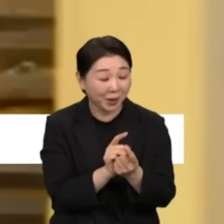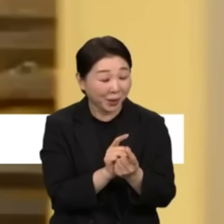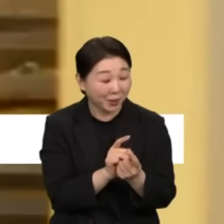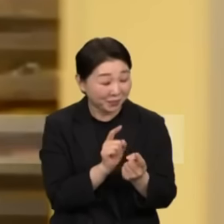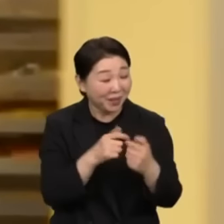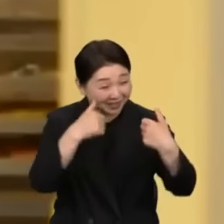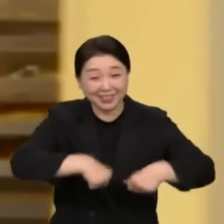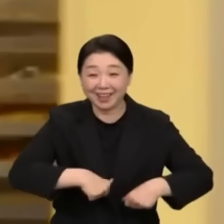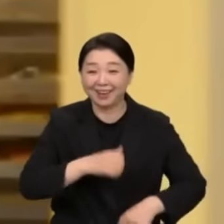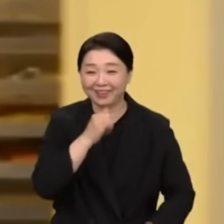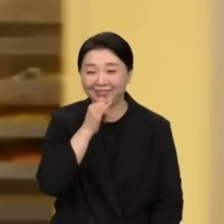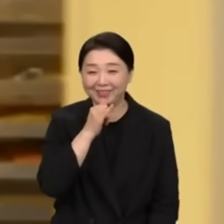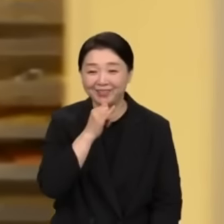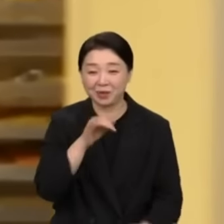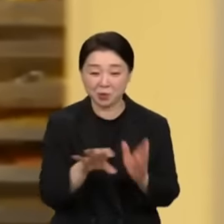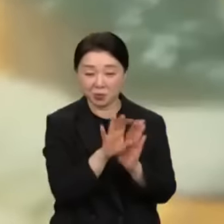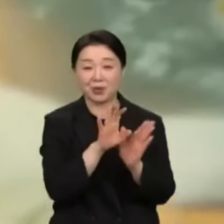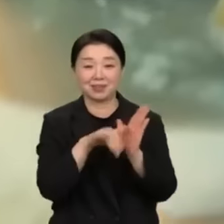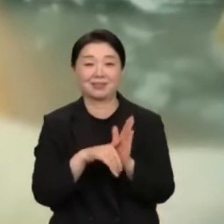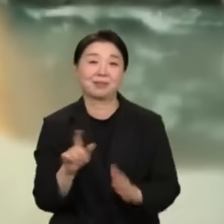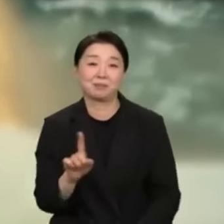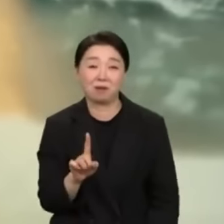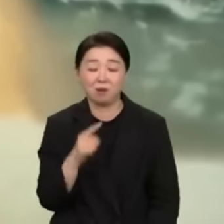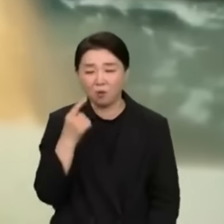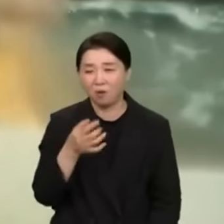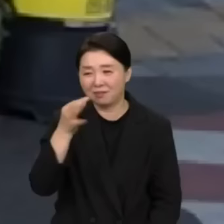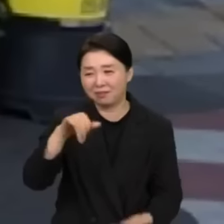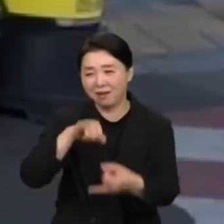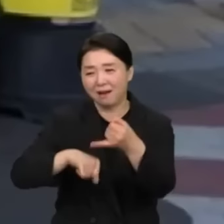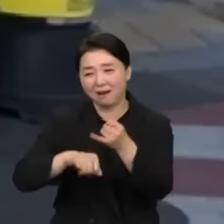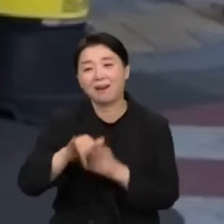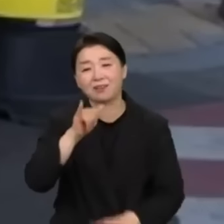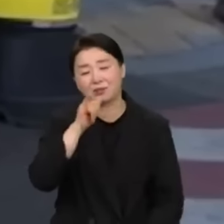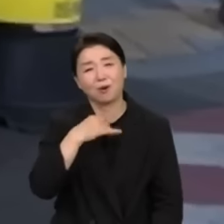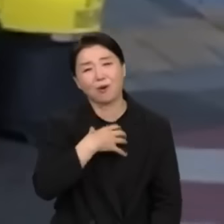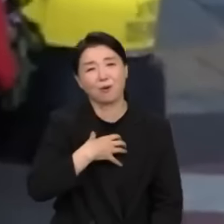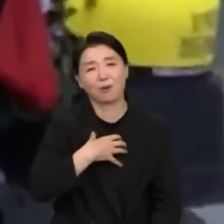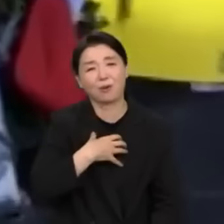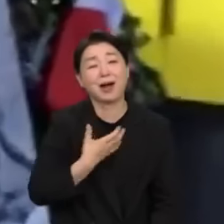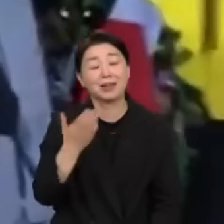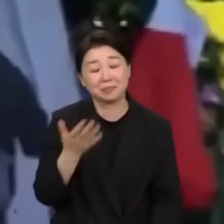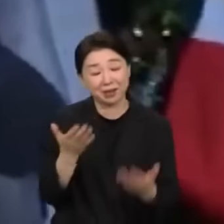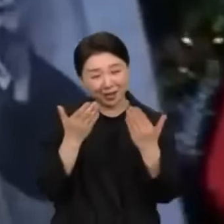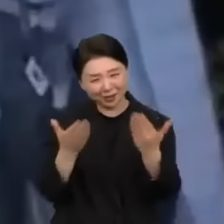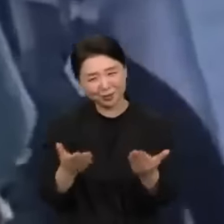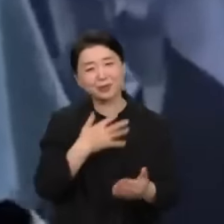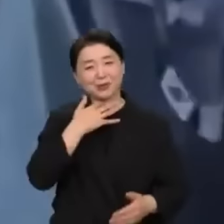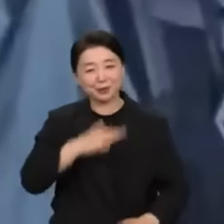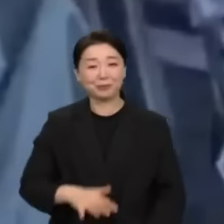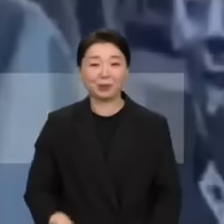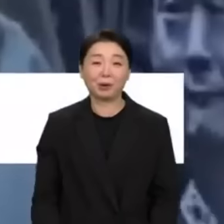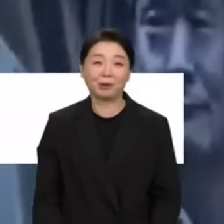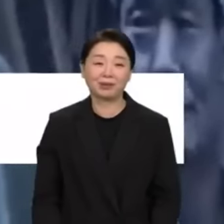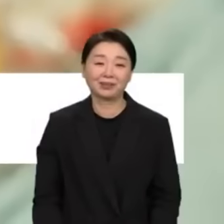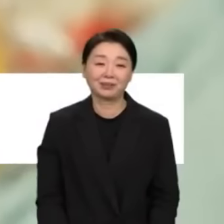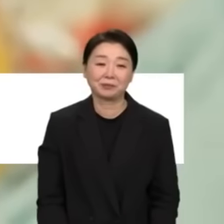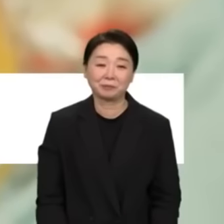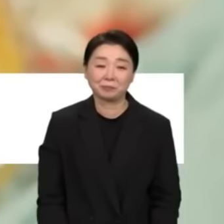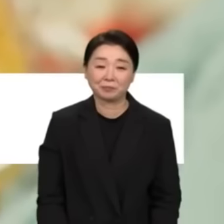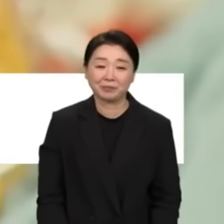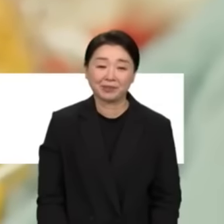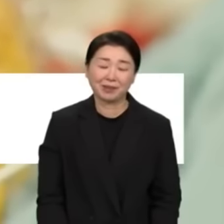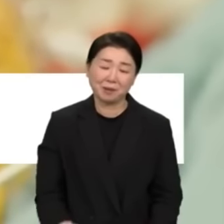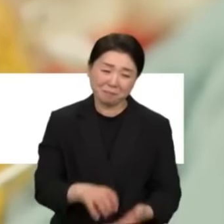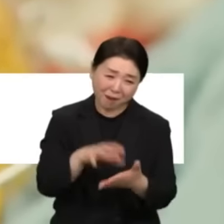제가. 코로나19 팬데믹 기간 월세를 못 낼 지경이 됐지만 쉰 적이 없습니다. 하던 걸 안 할 수는